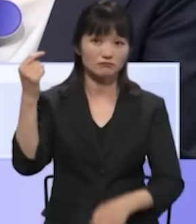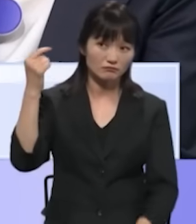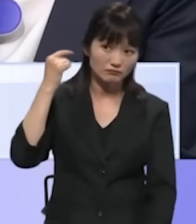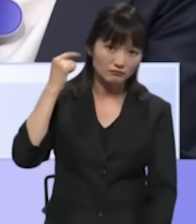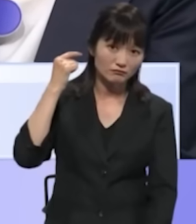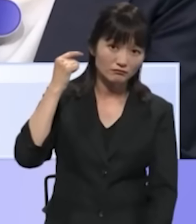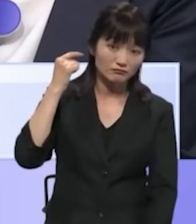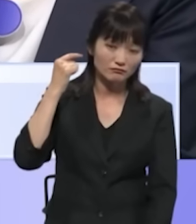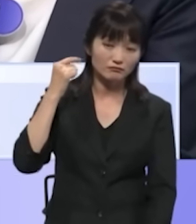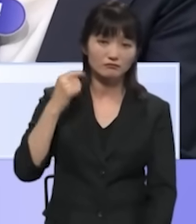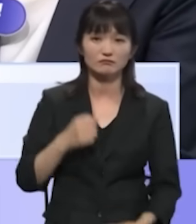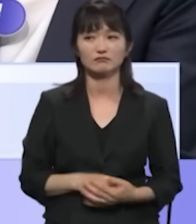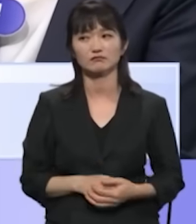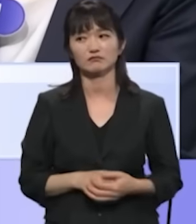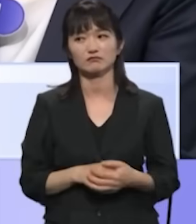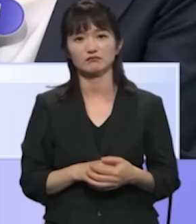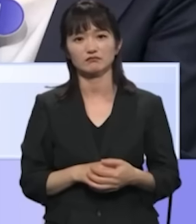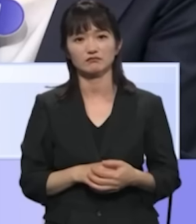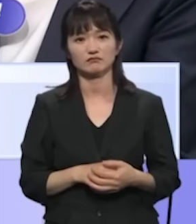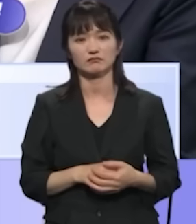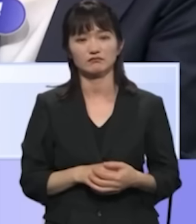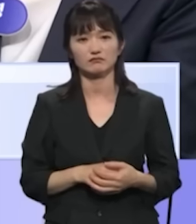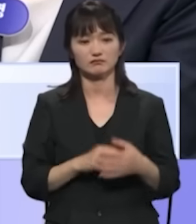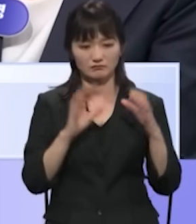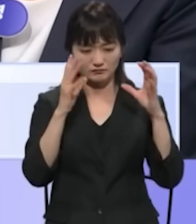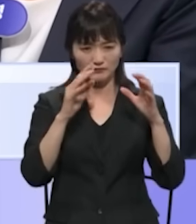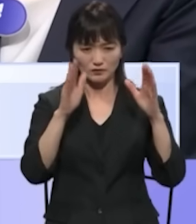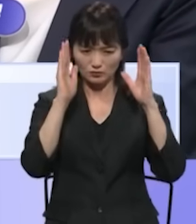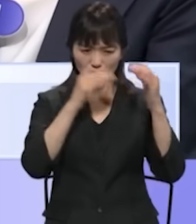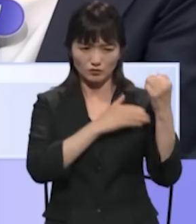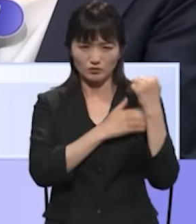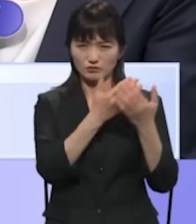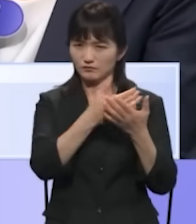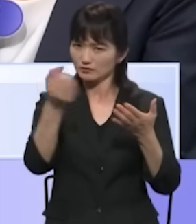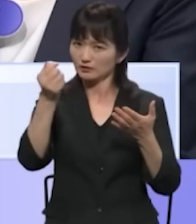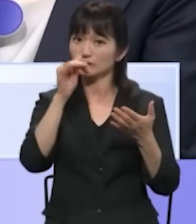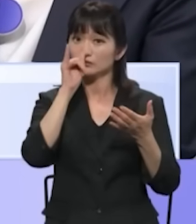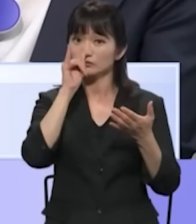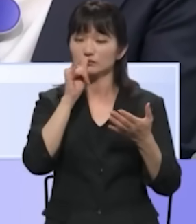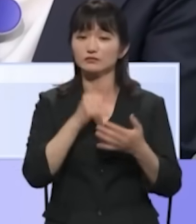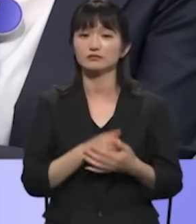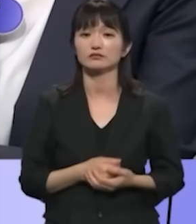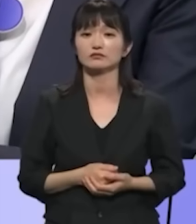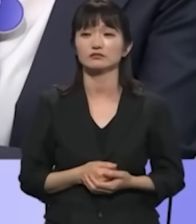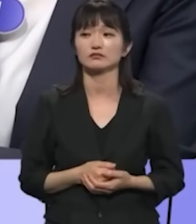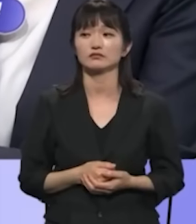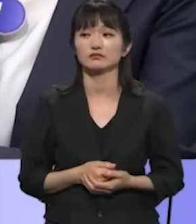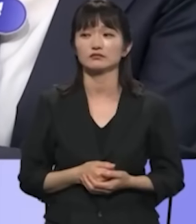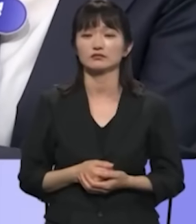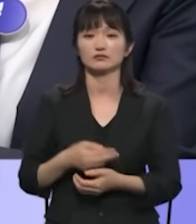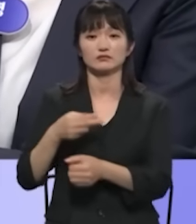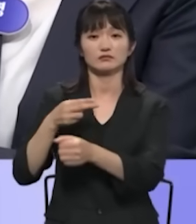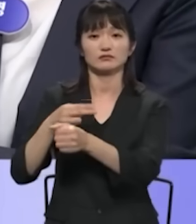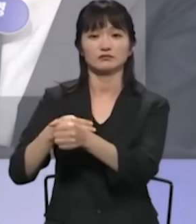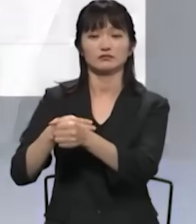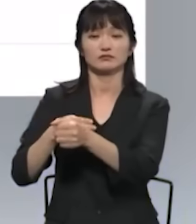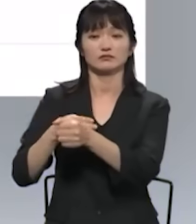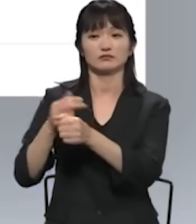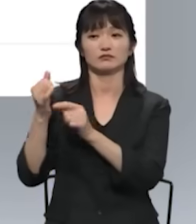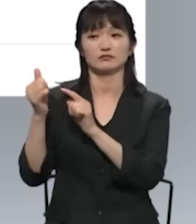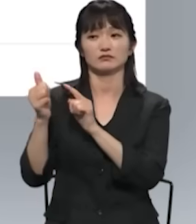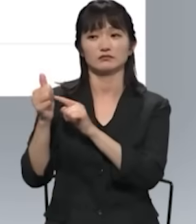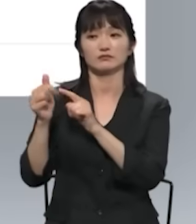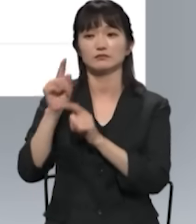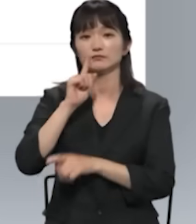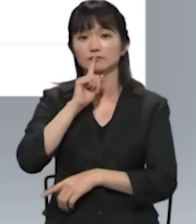들어보면 아이가 뭐 학습을 할 수 있는 권리를 뺏은 것처럼 잊혀질 수 있잖아요 그런데 이제 교사 그 분의